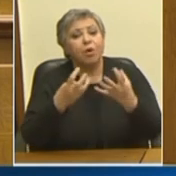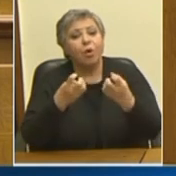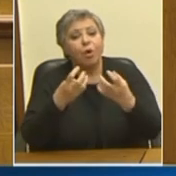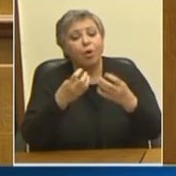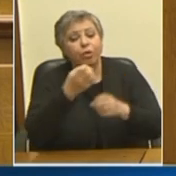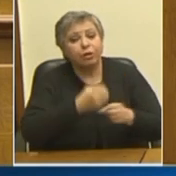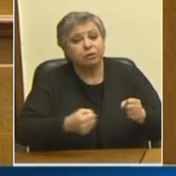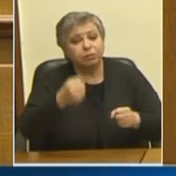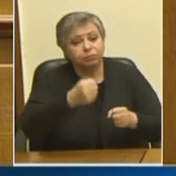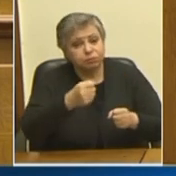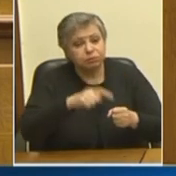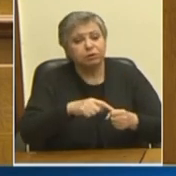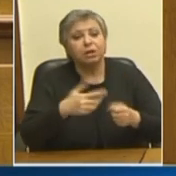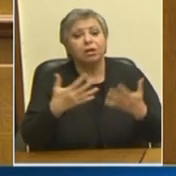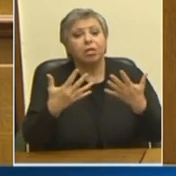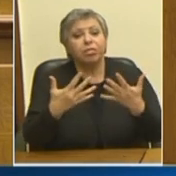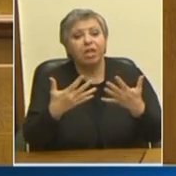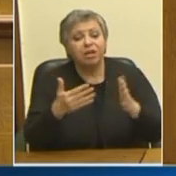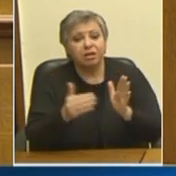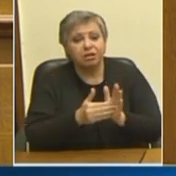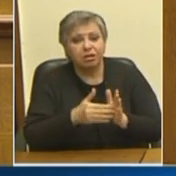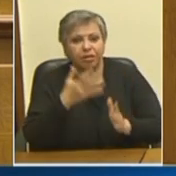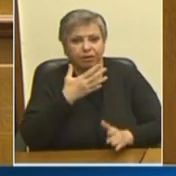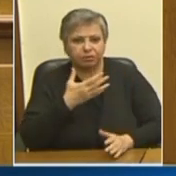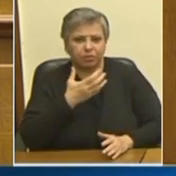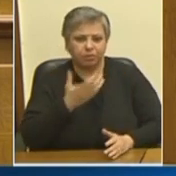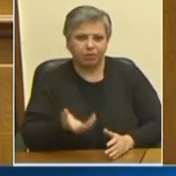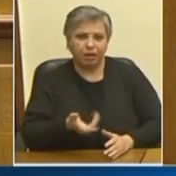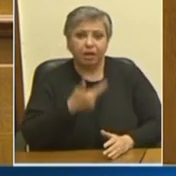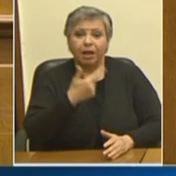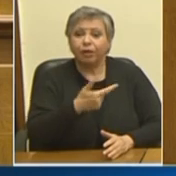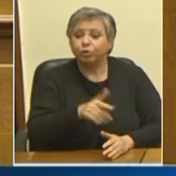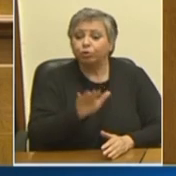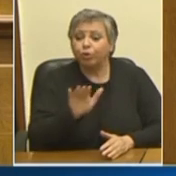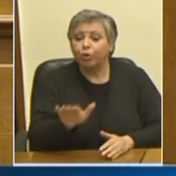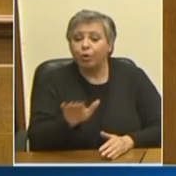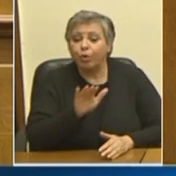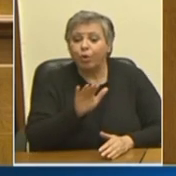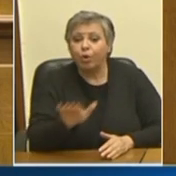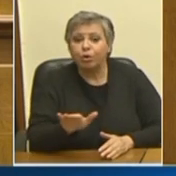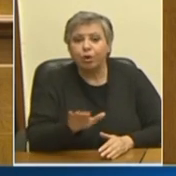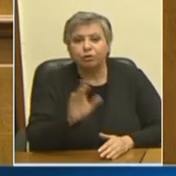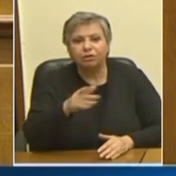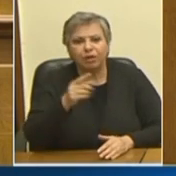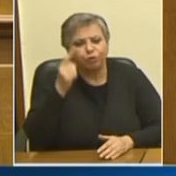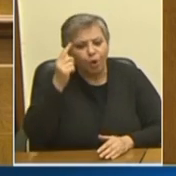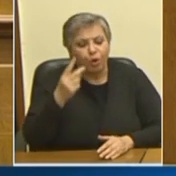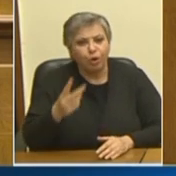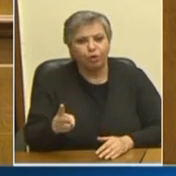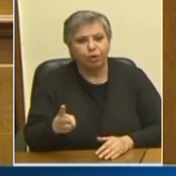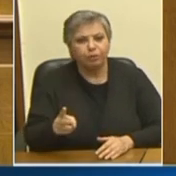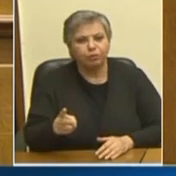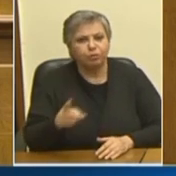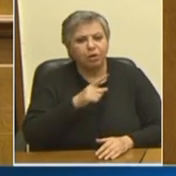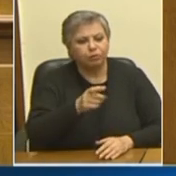ιερείς. Αυτοί ελήφθη κανενός από αυτούς υπόψη η γνώμη.